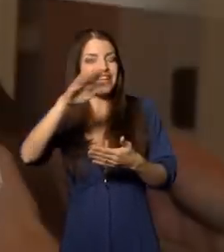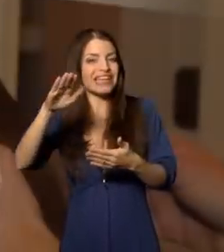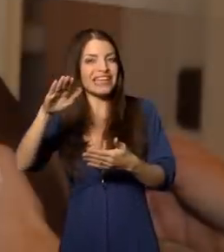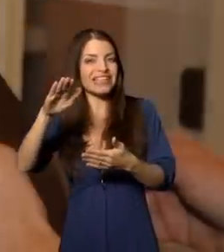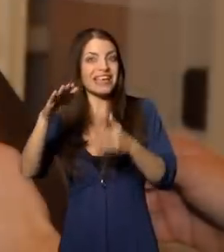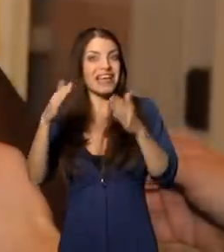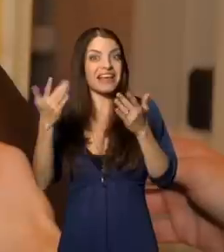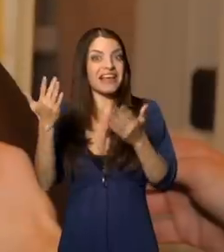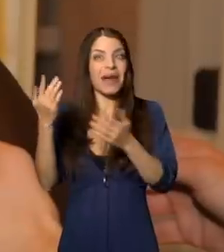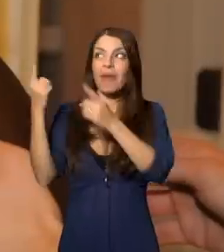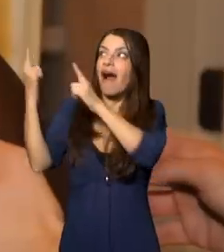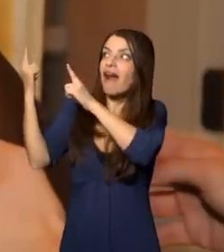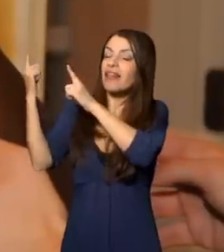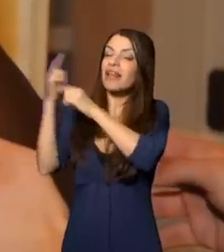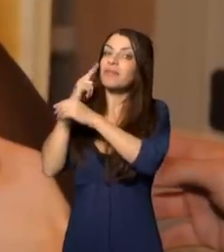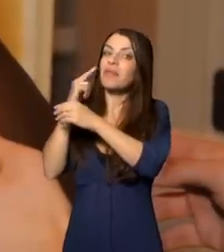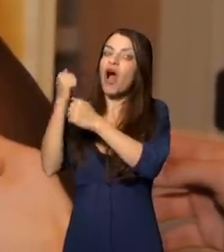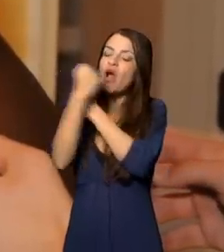l-imħabba ta' Alla l-Missier.